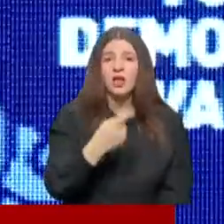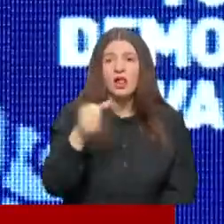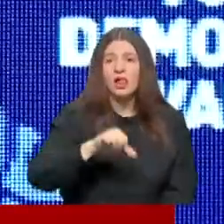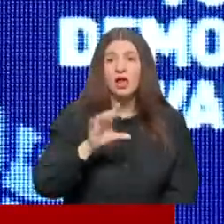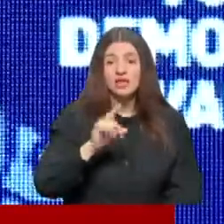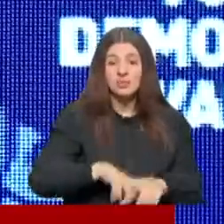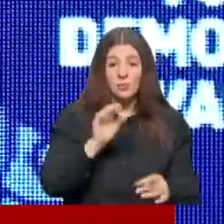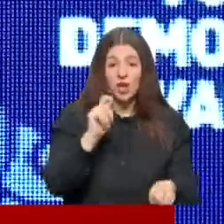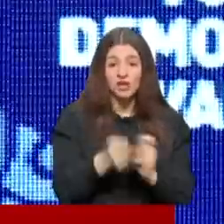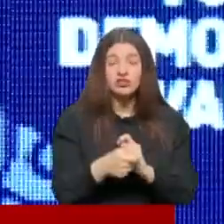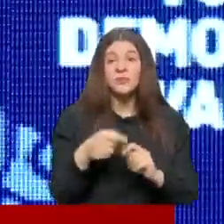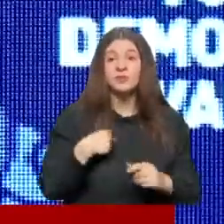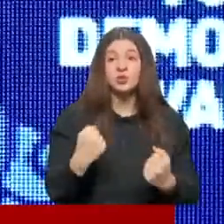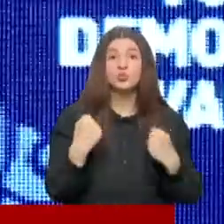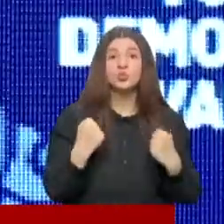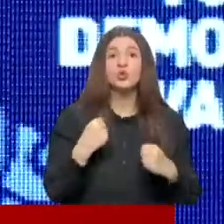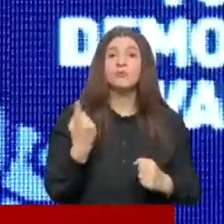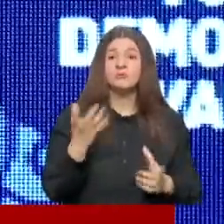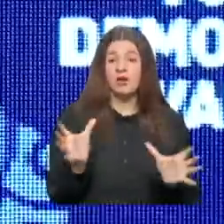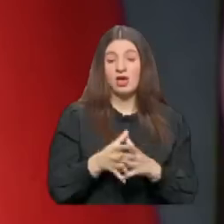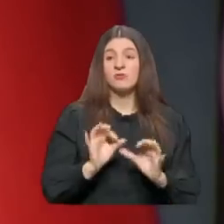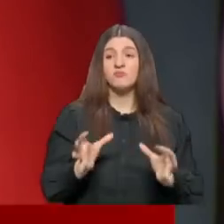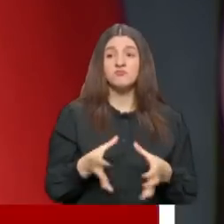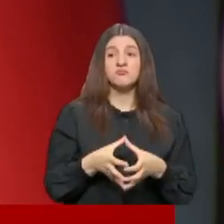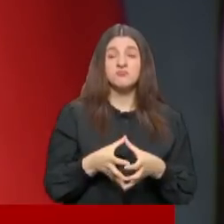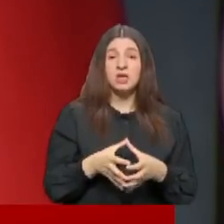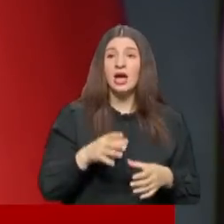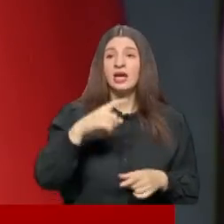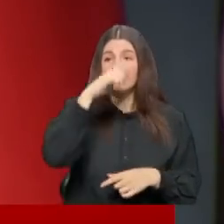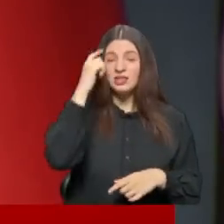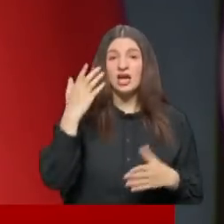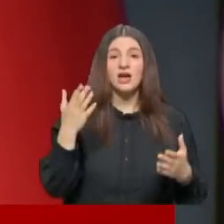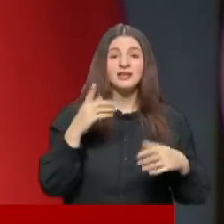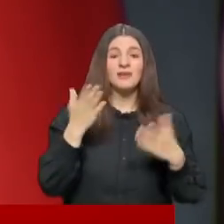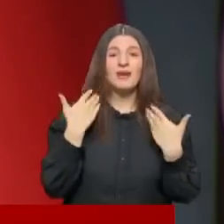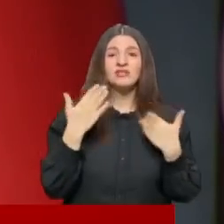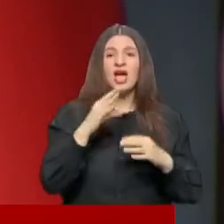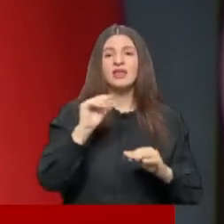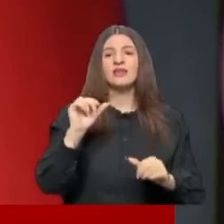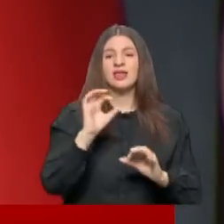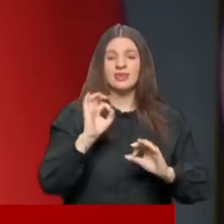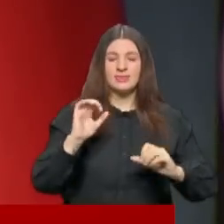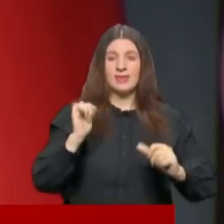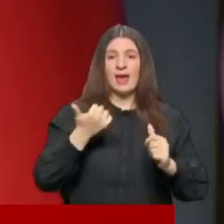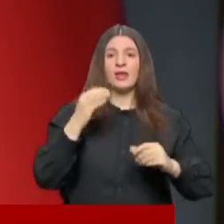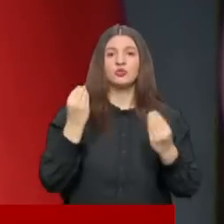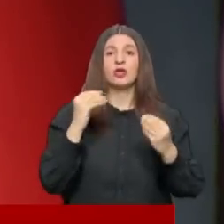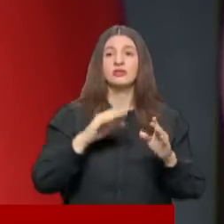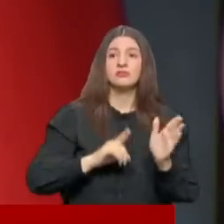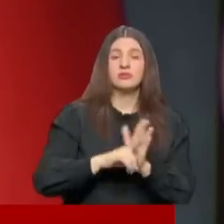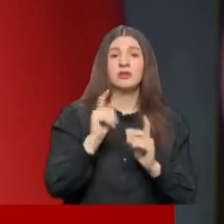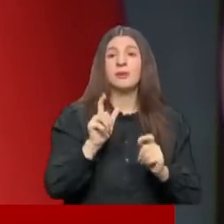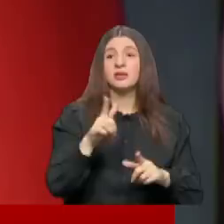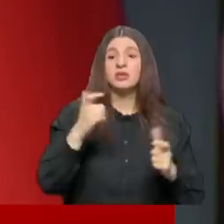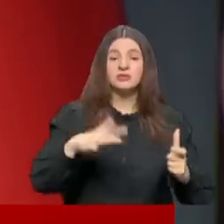böyle değişti. Yani biz güçlüydük, biz bir ekiptik. Yaz mevsimini en verimli şekilde değerlendirmemiz gerekiyor.